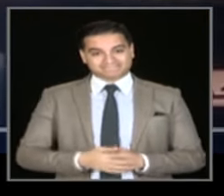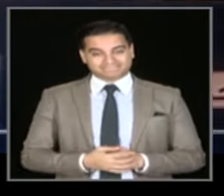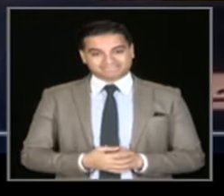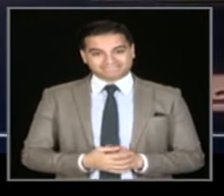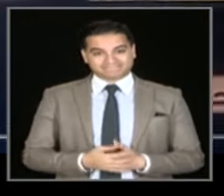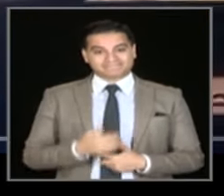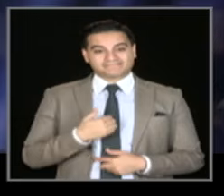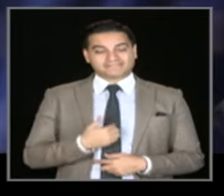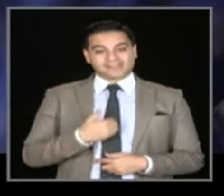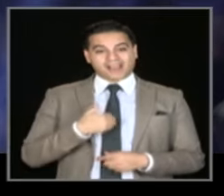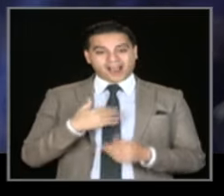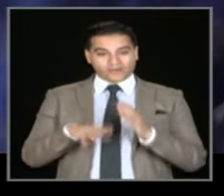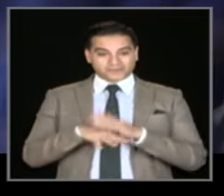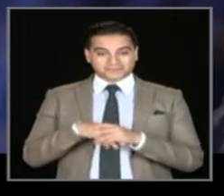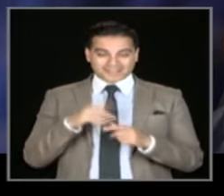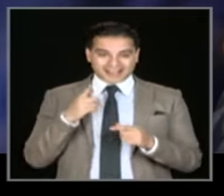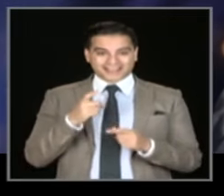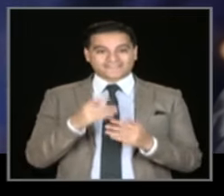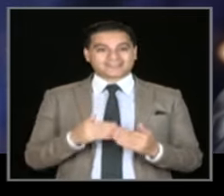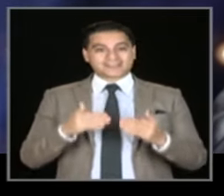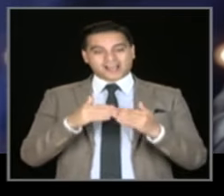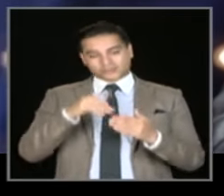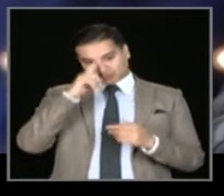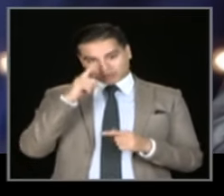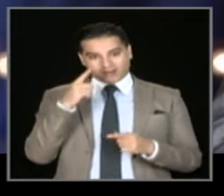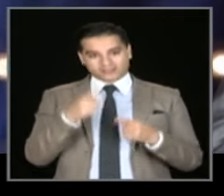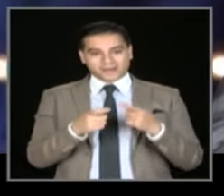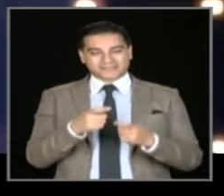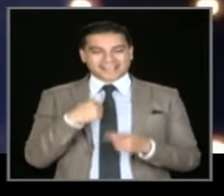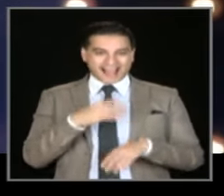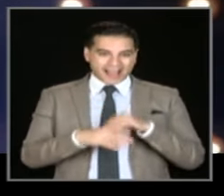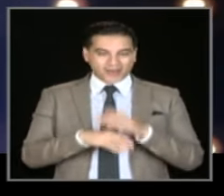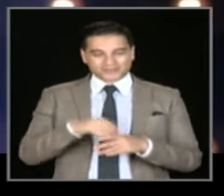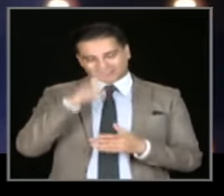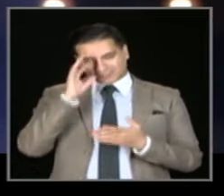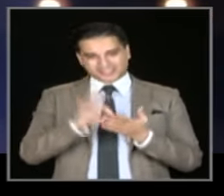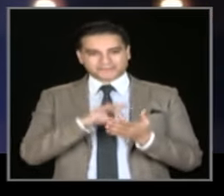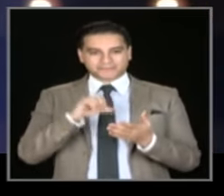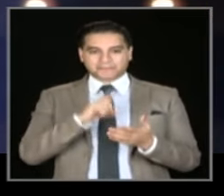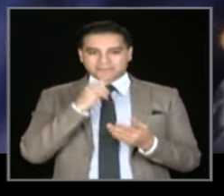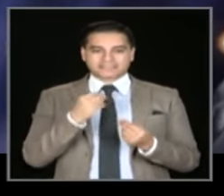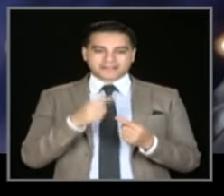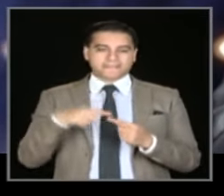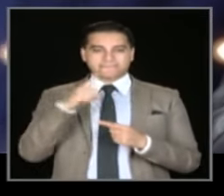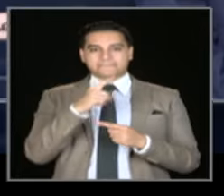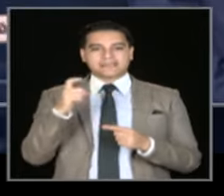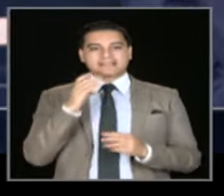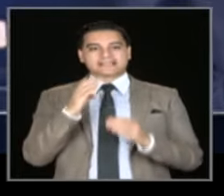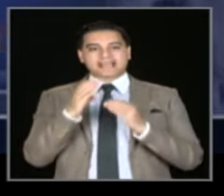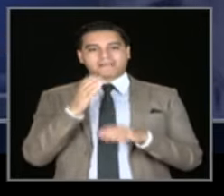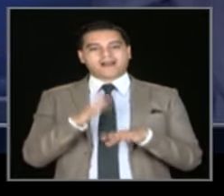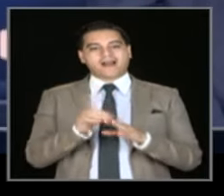كان عليا مسؤولية ان انا احرز هدف التعادل وارجع بفريقي تاني في ضربات الجزاء، لكن للاسف ما قدرتش، لكن لسه فاضل 100 نقطة في عجلة الحظ، لسه ماتش في